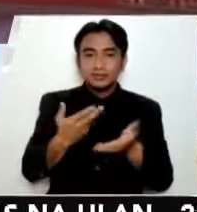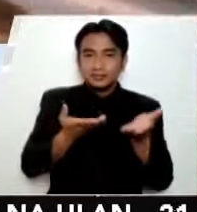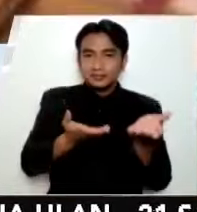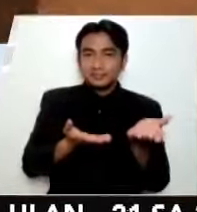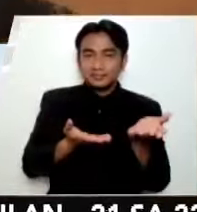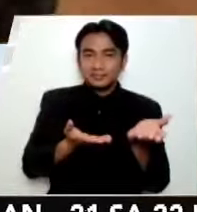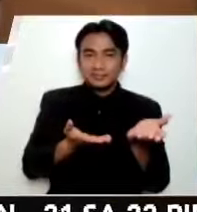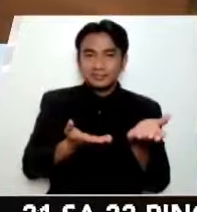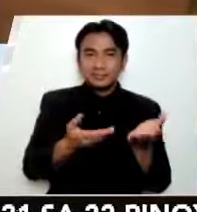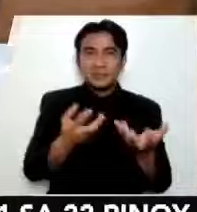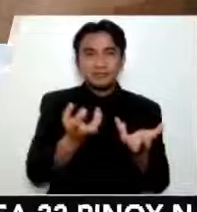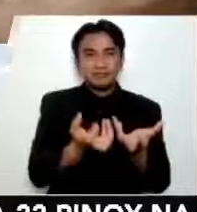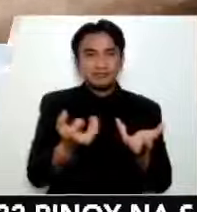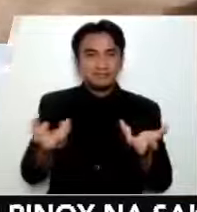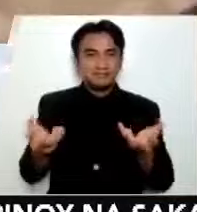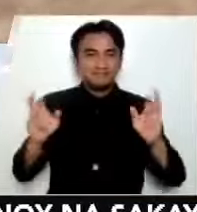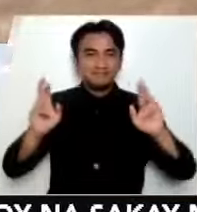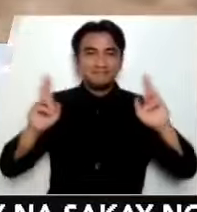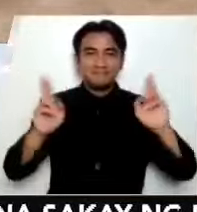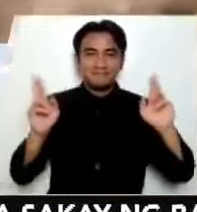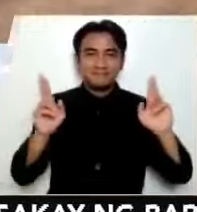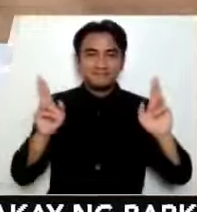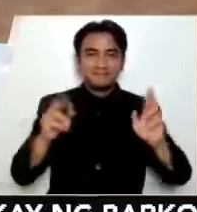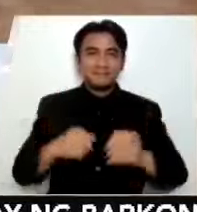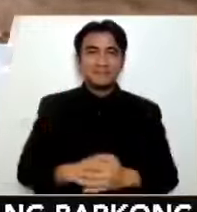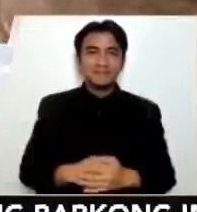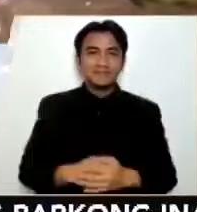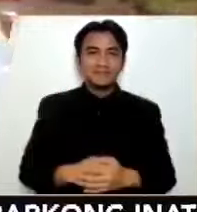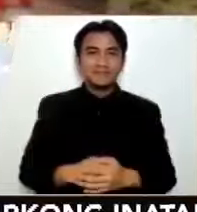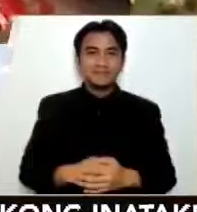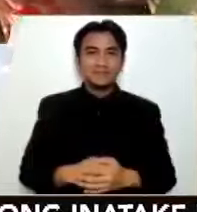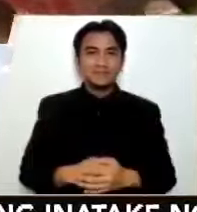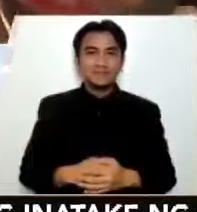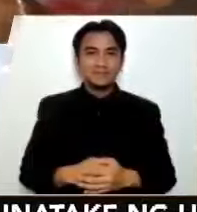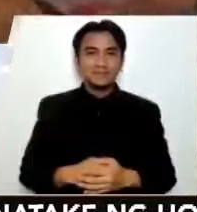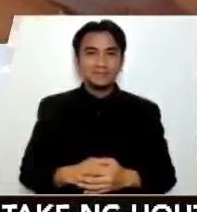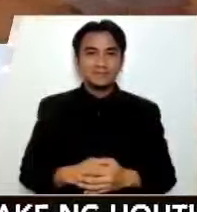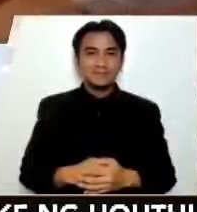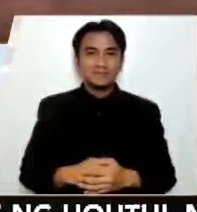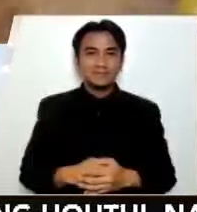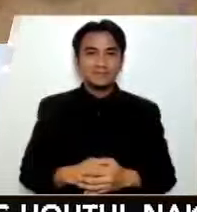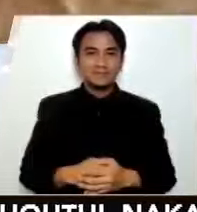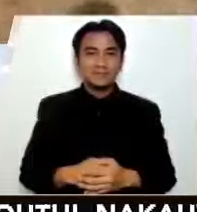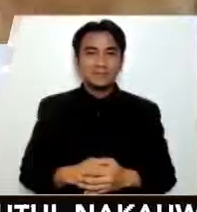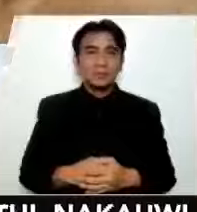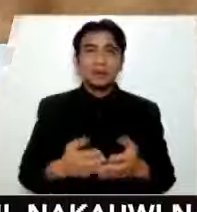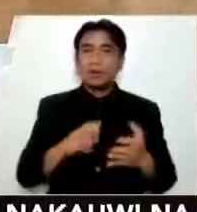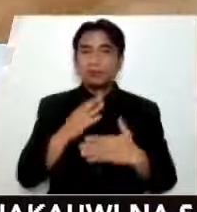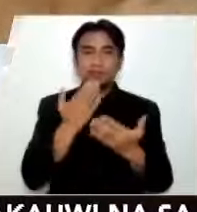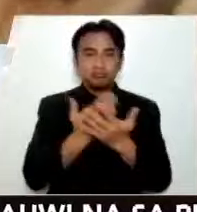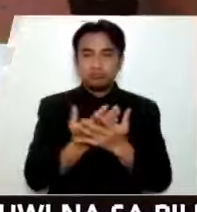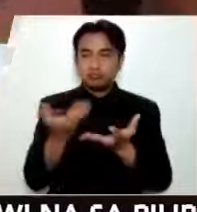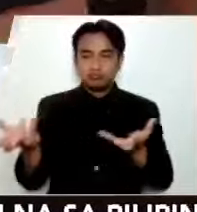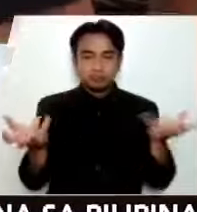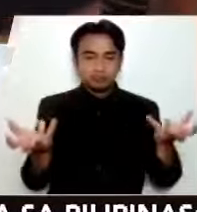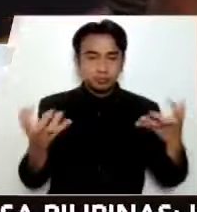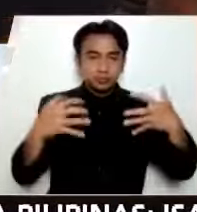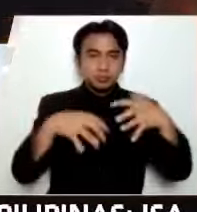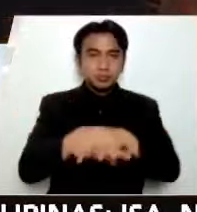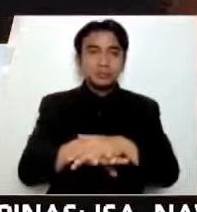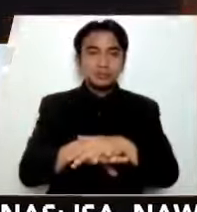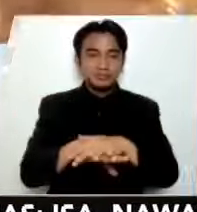noguri. Paghahaluin lang lahat. cheese at beef,